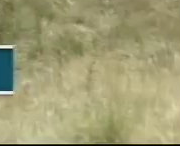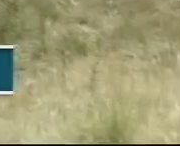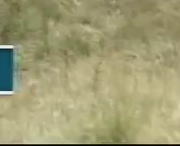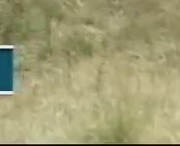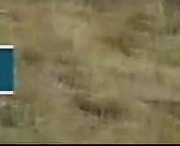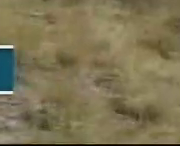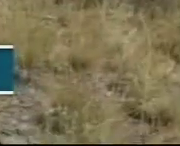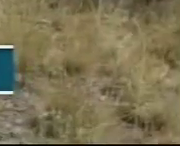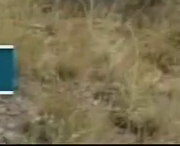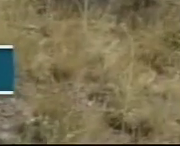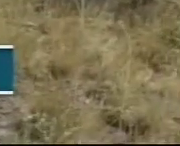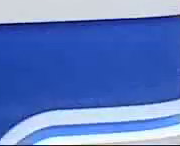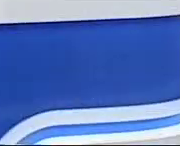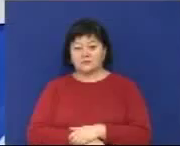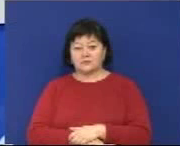самые сложные задачи.